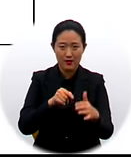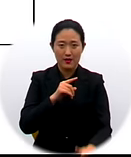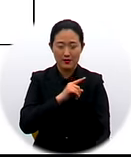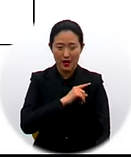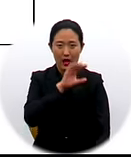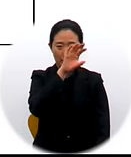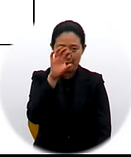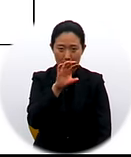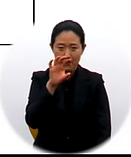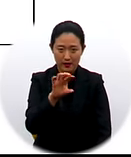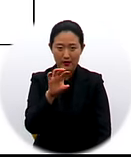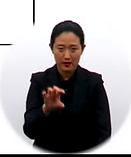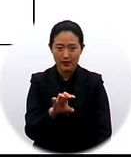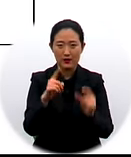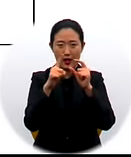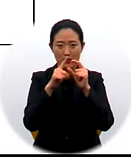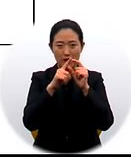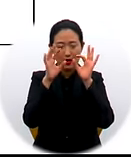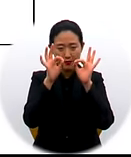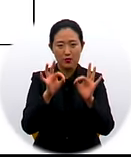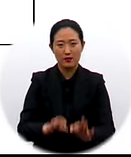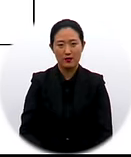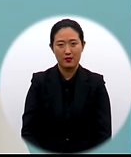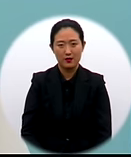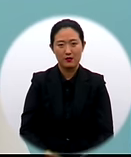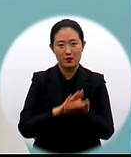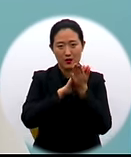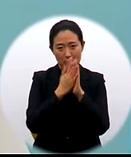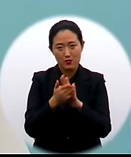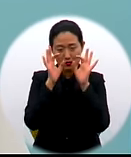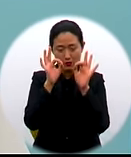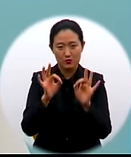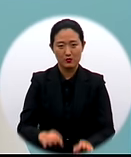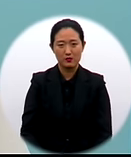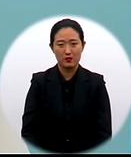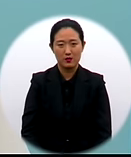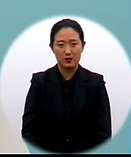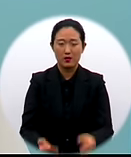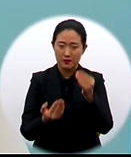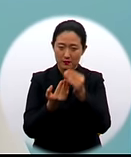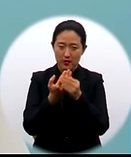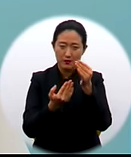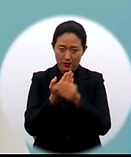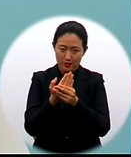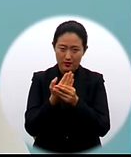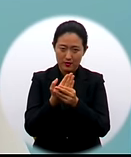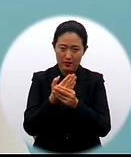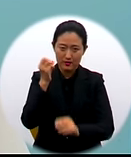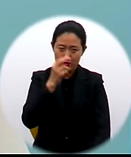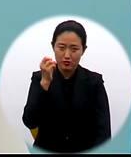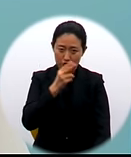가장 반복적으로 언급되는 키워드들을 살펴보세요. 이게 어떻게 변하는지도 살펴보시고 발생 빈도가